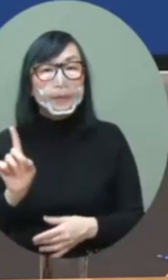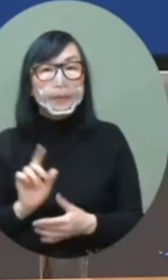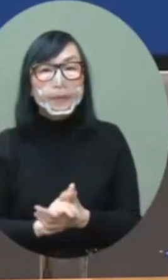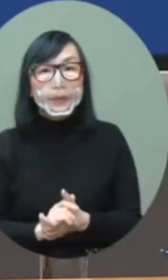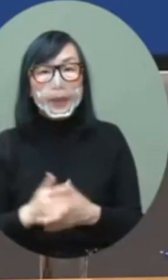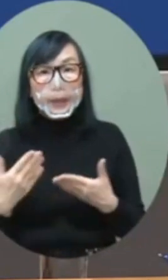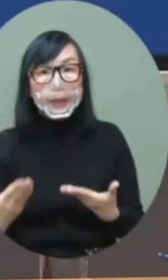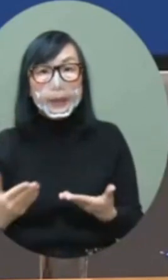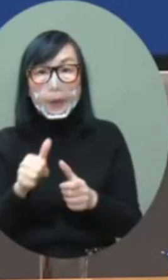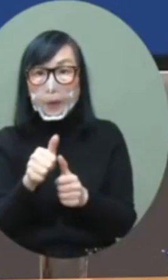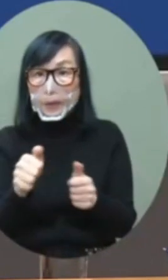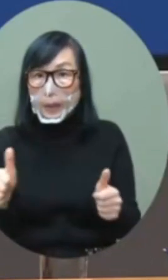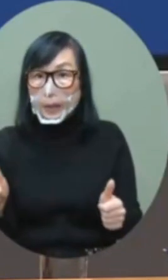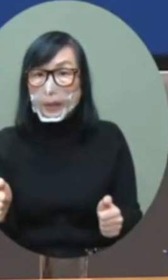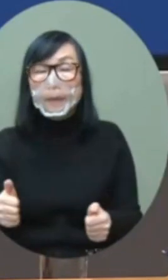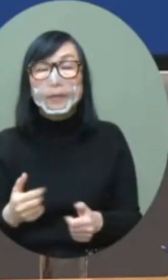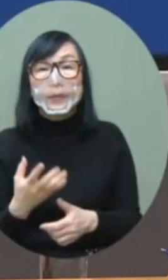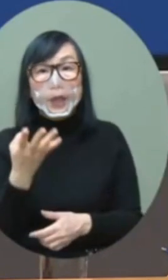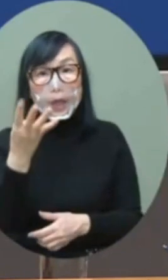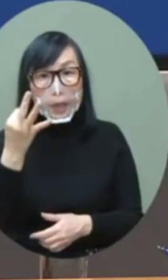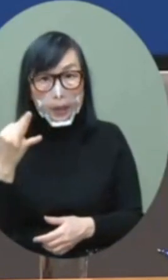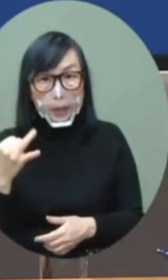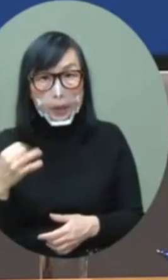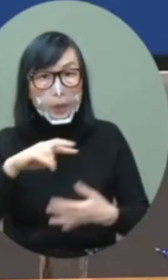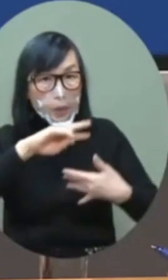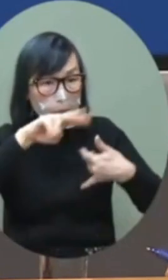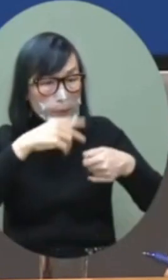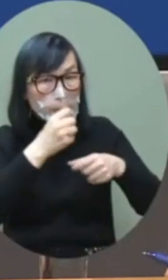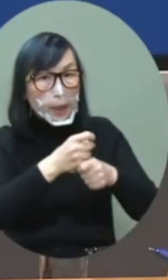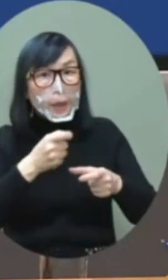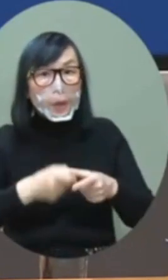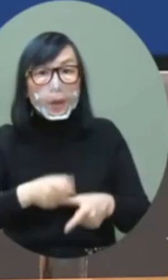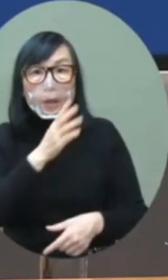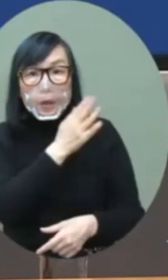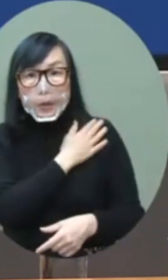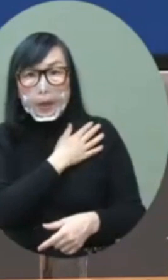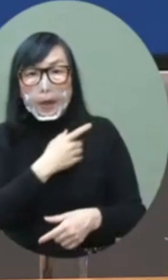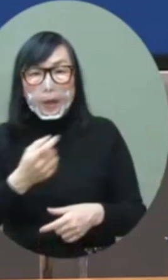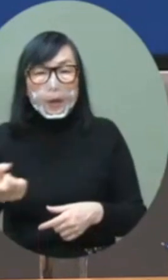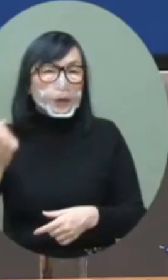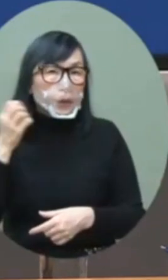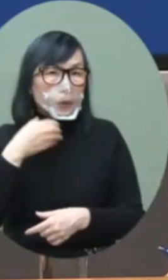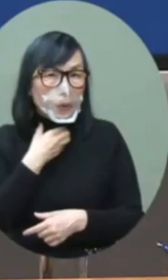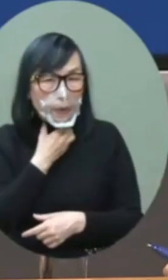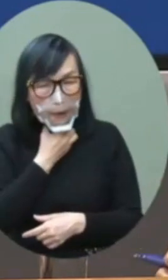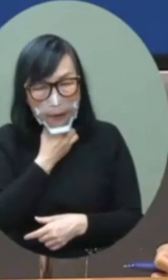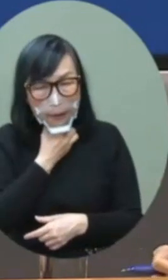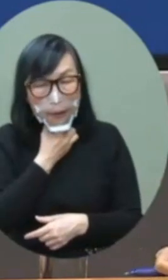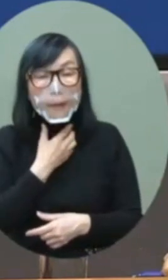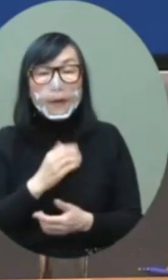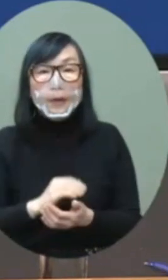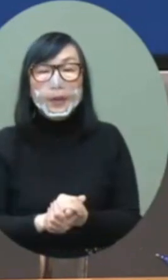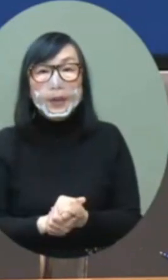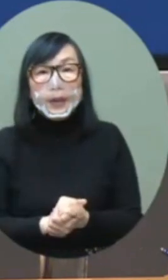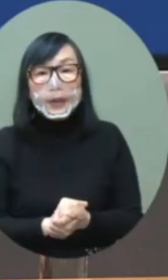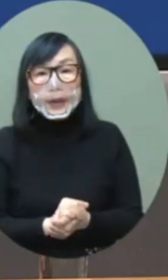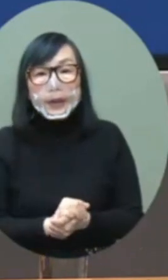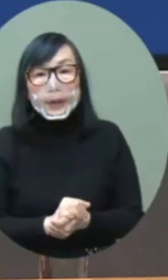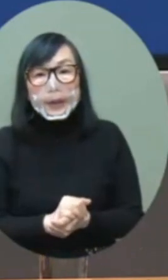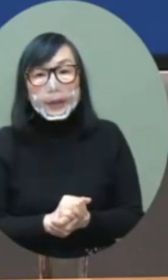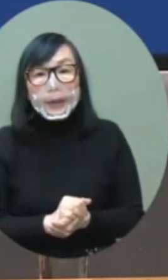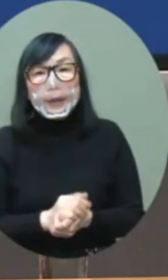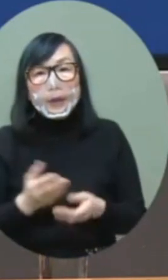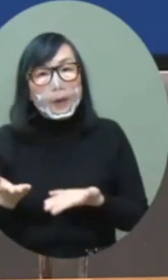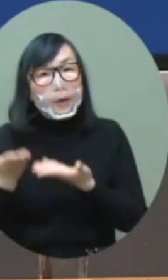呢度我必須要感謝我哋幾個檢測嘅承辦商咧，喺我哋最困難嘅時候，即係嗰個